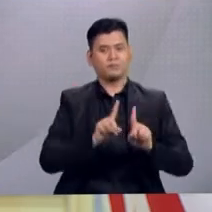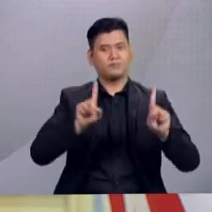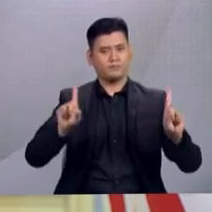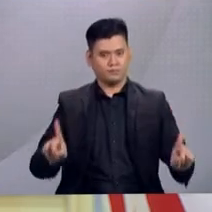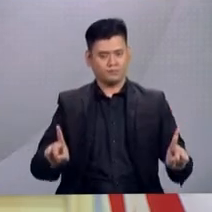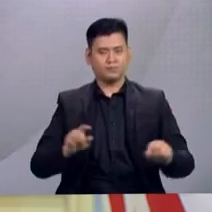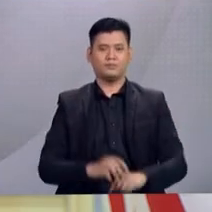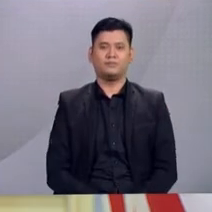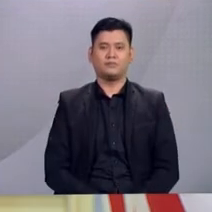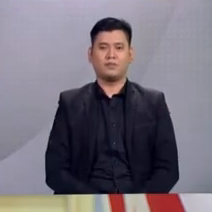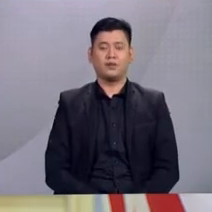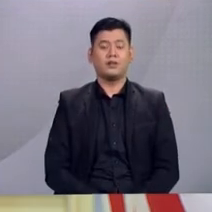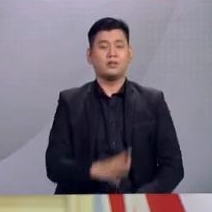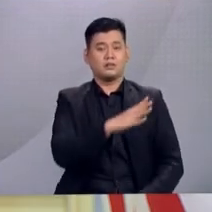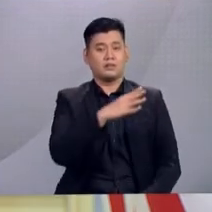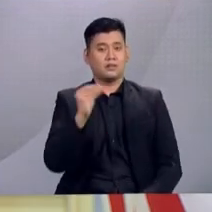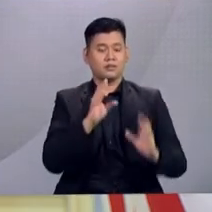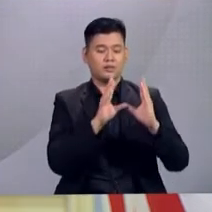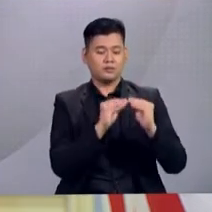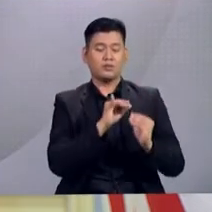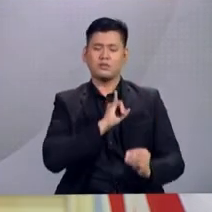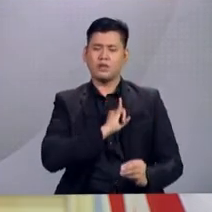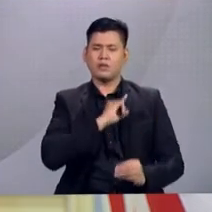mesyuarat. Saya dah umumkan mesyuarat,